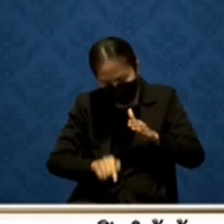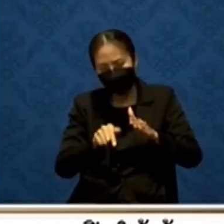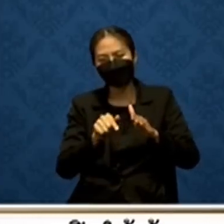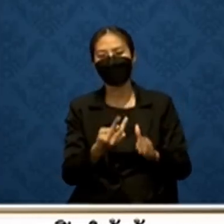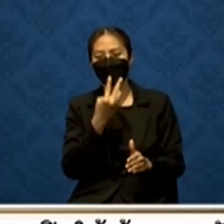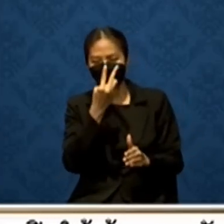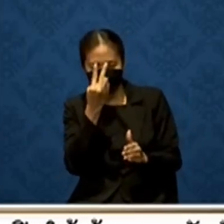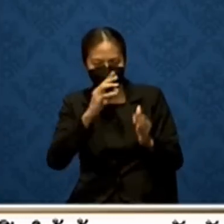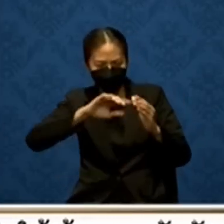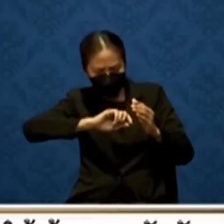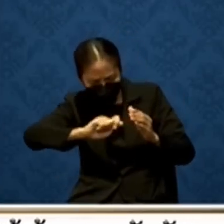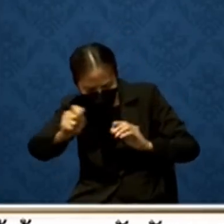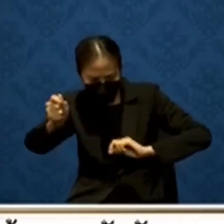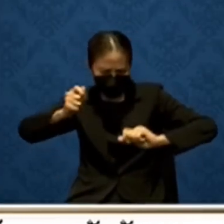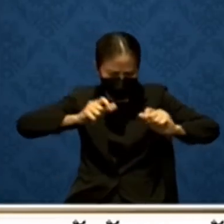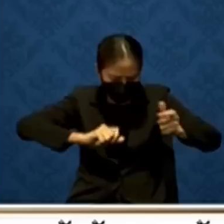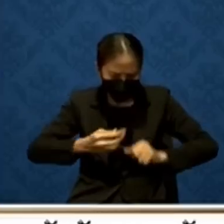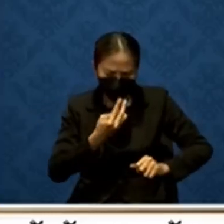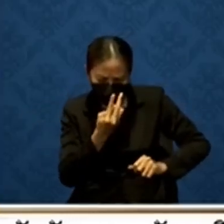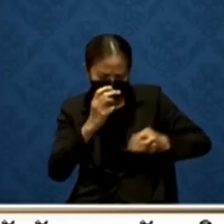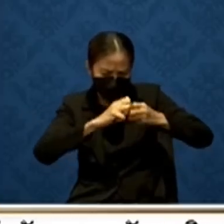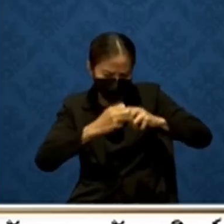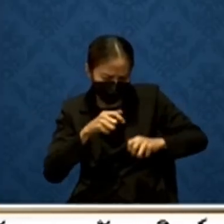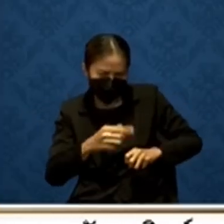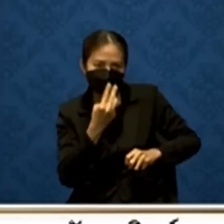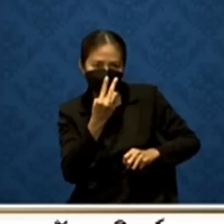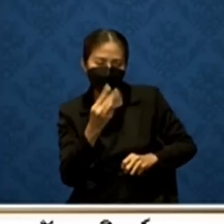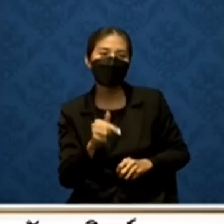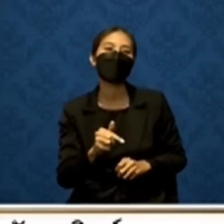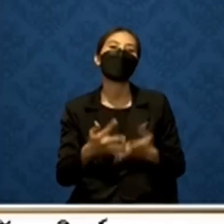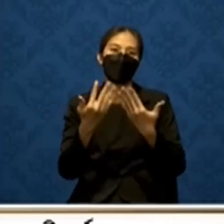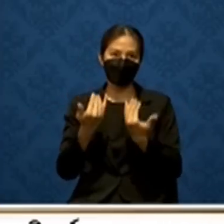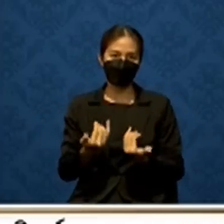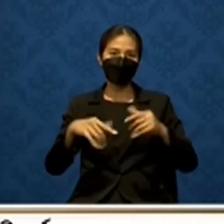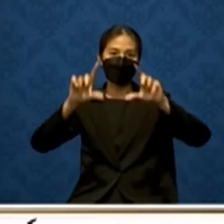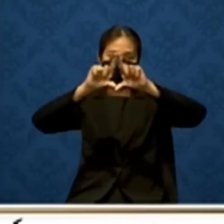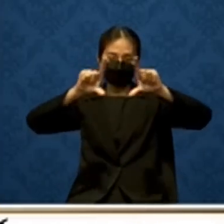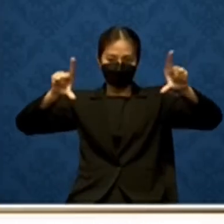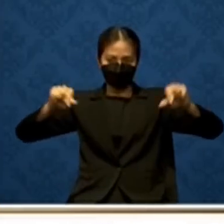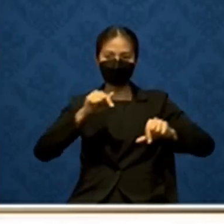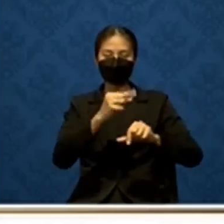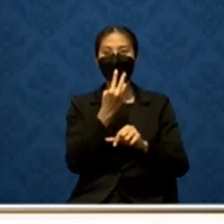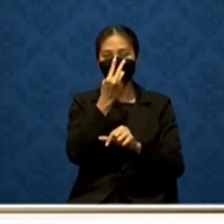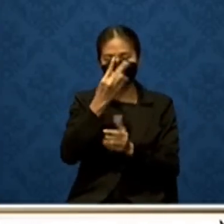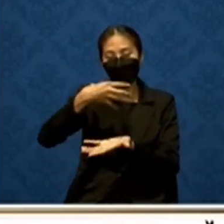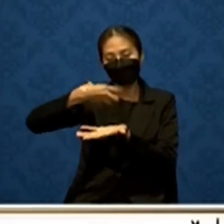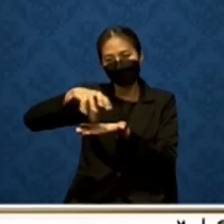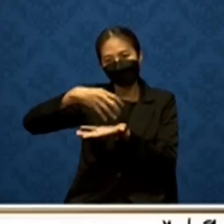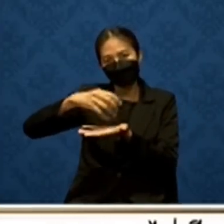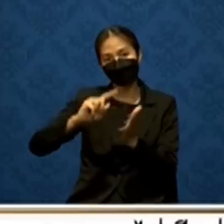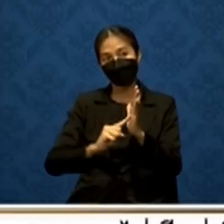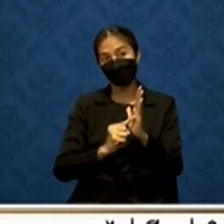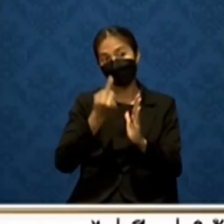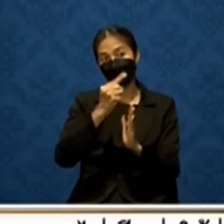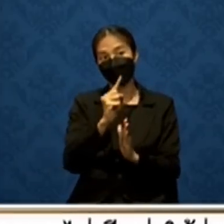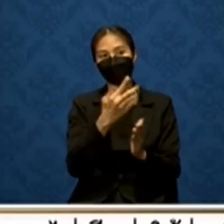มาปอกหัวหมทีเรื่องทีเรื่องโดยที่ผมจะใช้กลอบอี้เป็กลอบในการอธิบายใหกทประทานแลวกพระชาชนฟังโดยเริ่มจากราย